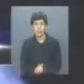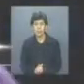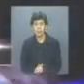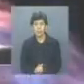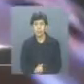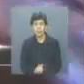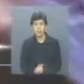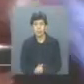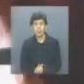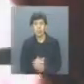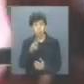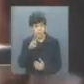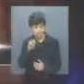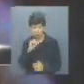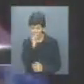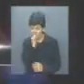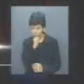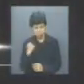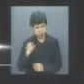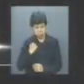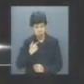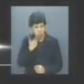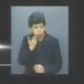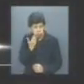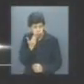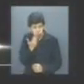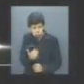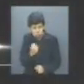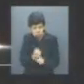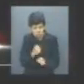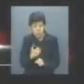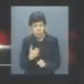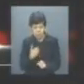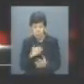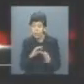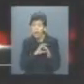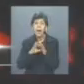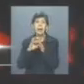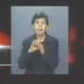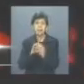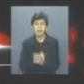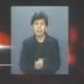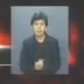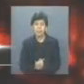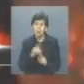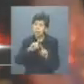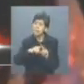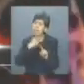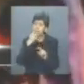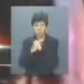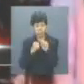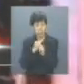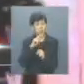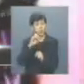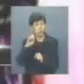เสียงที่สร้างมาจากเสียงร้องอันทรงพลังกลับพังทลายลงเมื่อเธอเข้าไปผูกพันกับยาเสพติดเดือนมกราคมปี2000